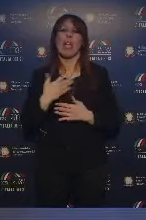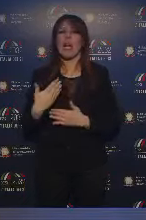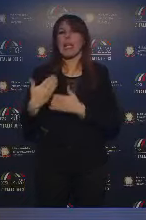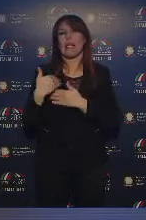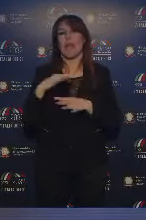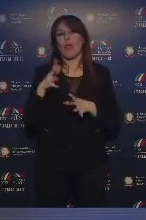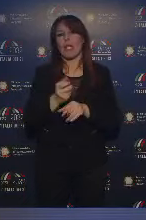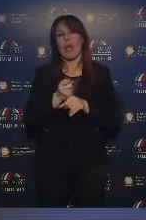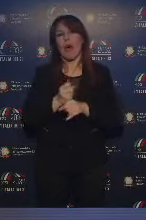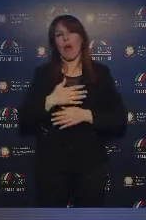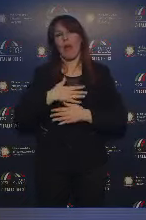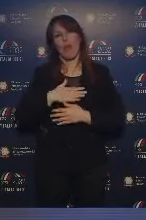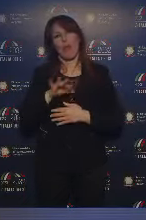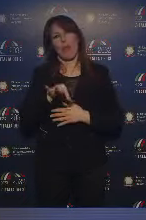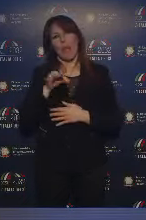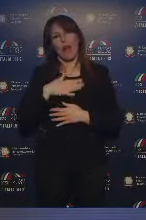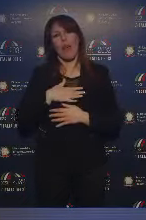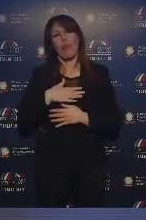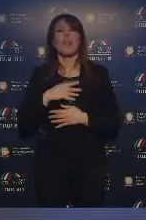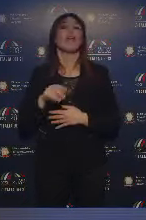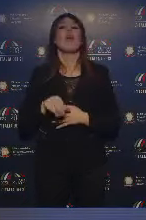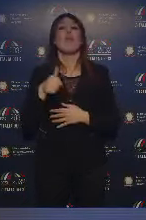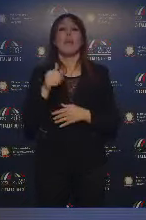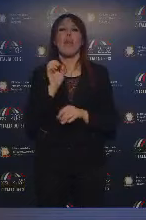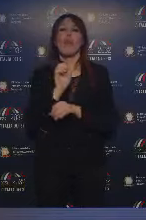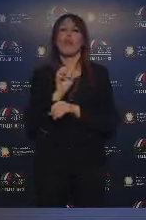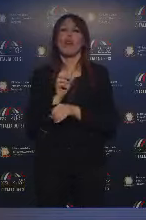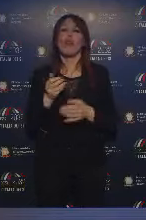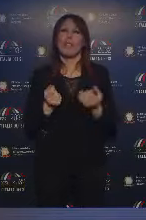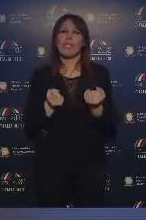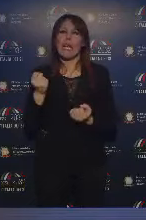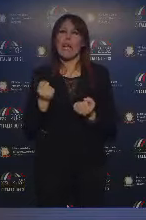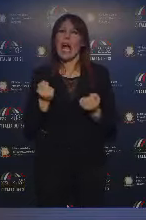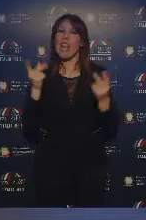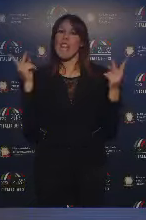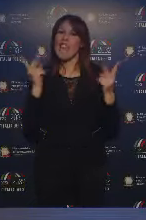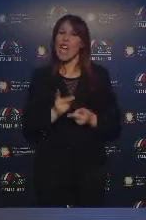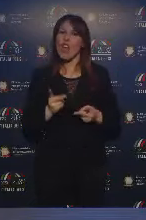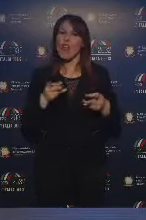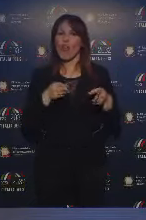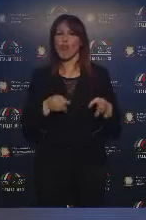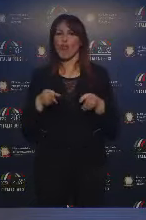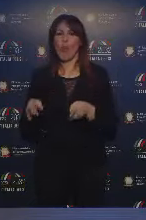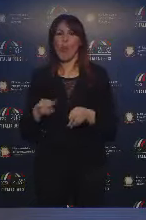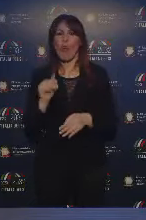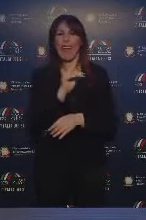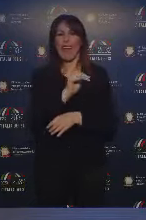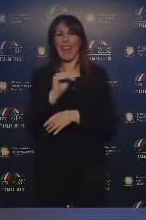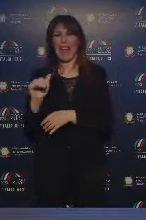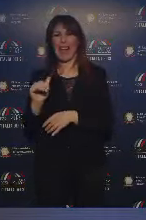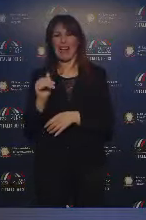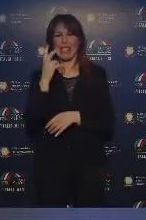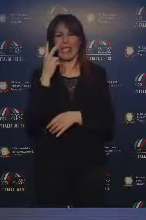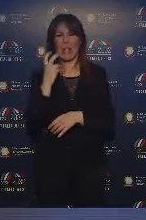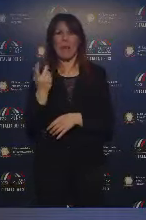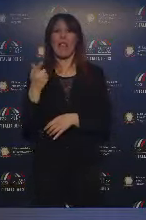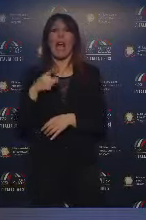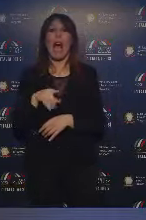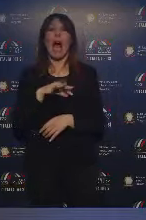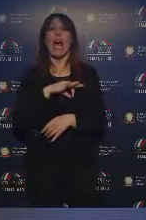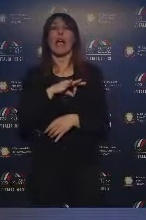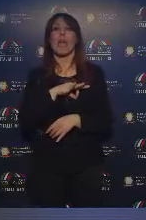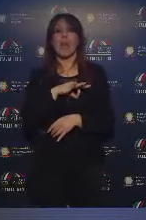responsabilità portiamo Innanzitutto l'educazione stradale vera nelle scuole ai ragazzini prevendo prevedendo anche una premialità